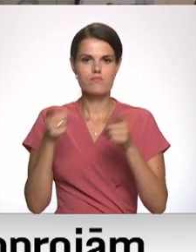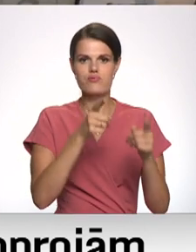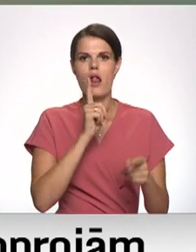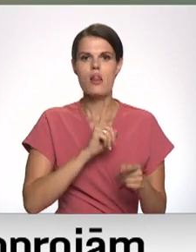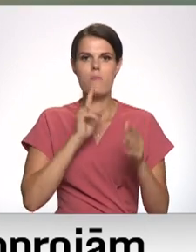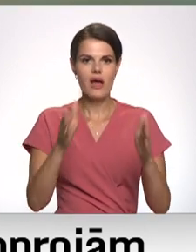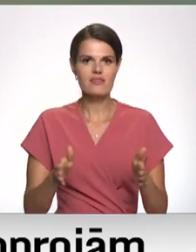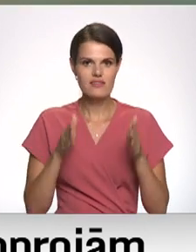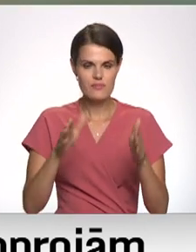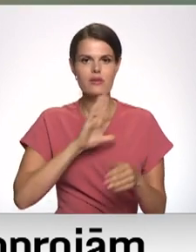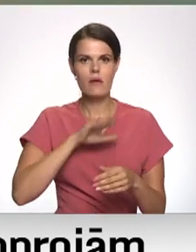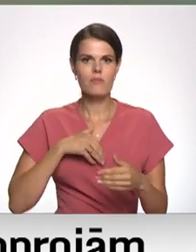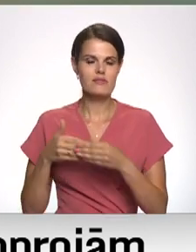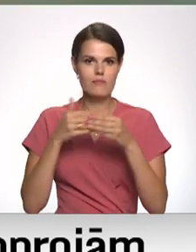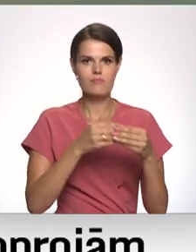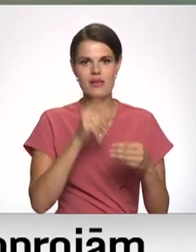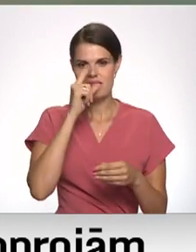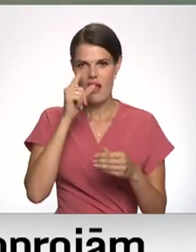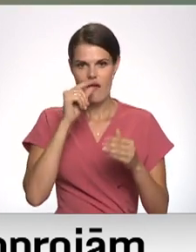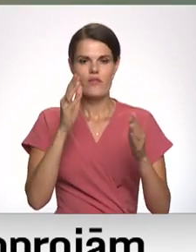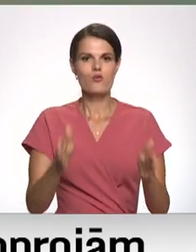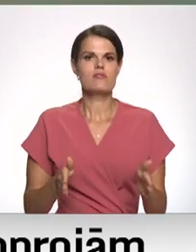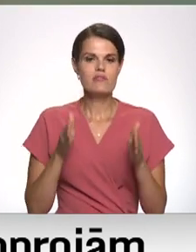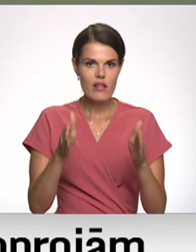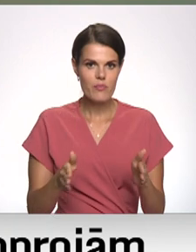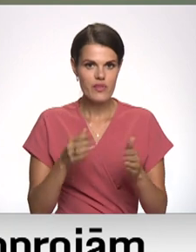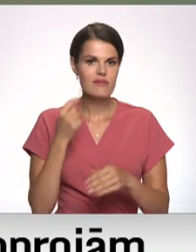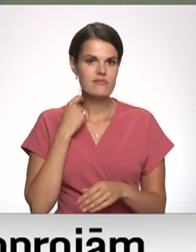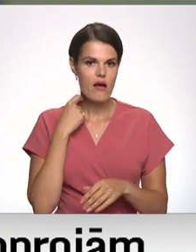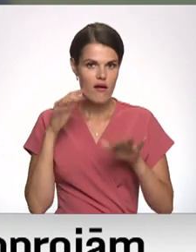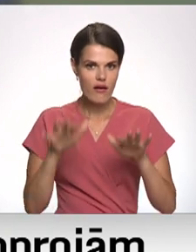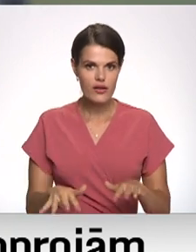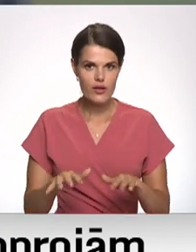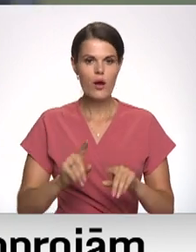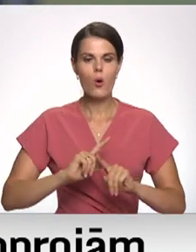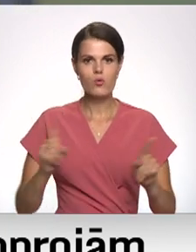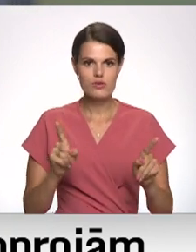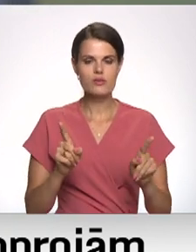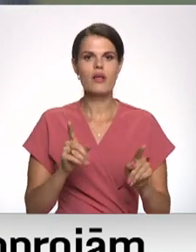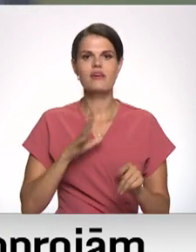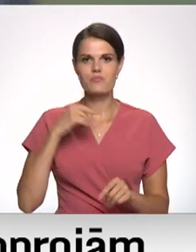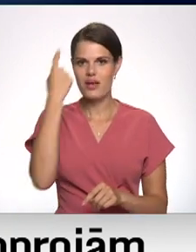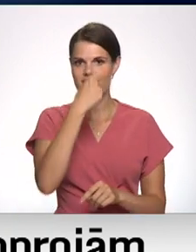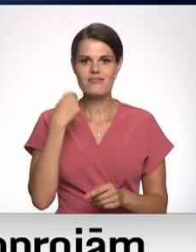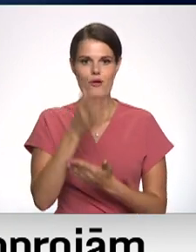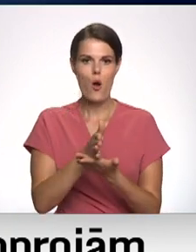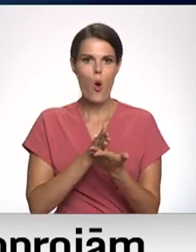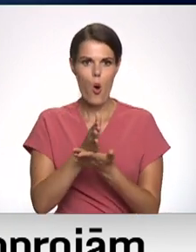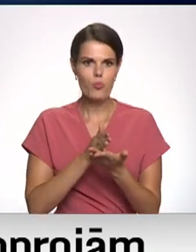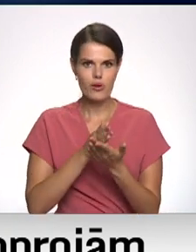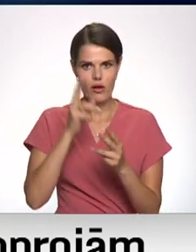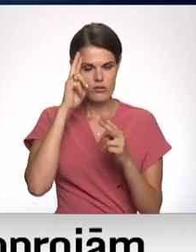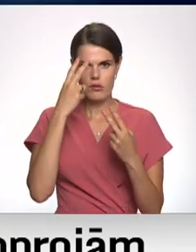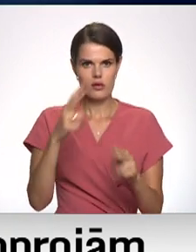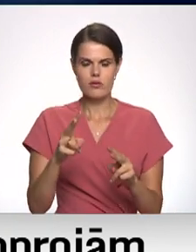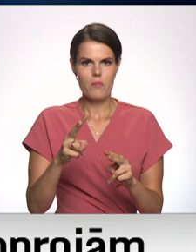traumpunktu, no kurienes tālāk uz Paula Stradiņa klīnisko universitātes slimnīcu Rīgā, kur viņam veica sejas operāciju. Neizpratni